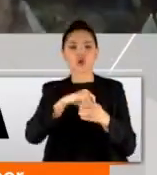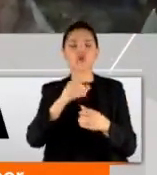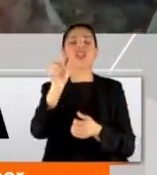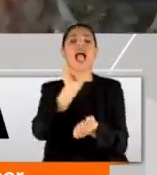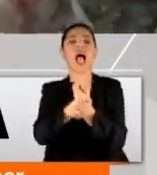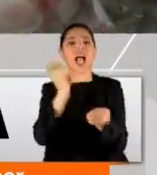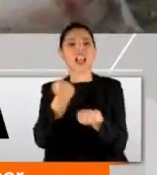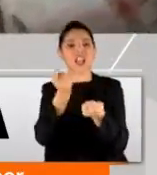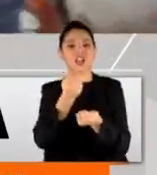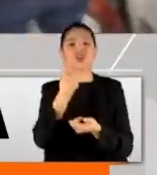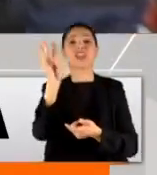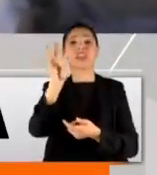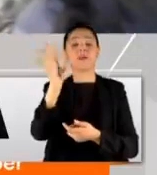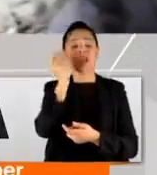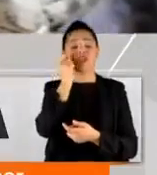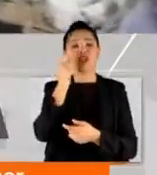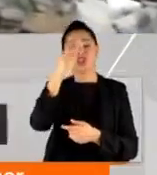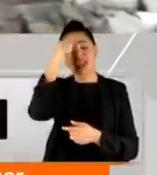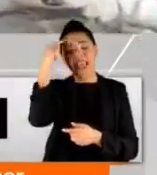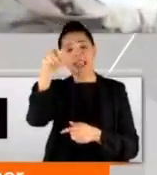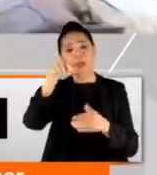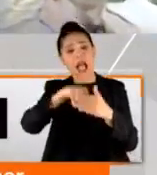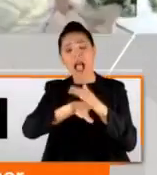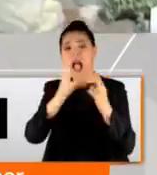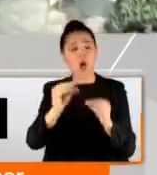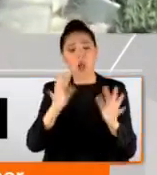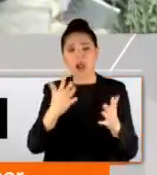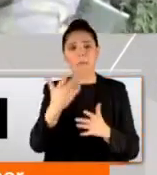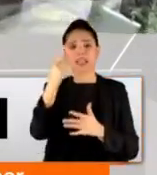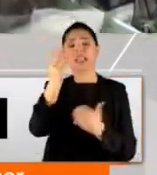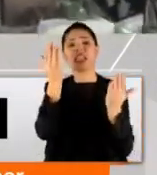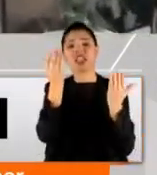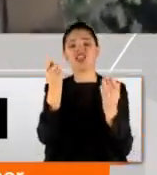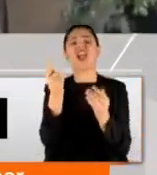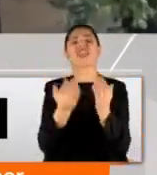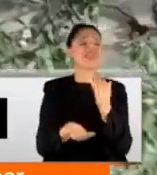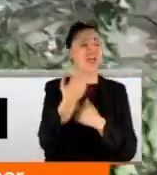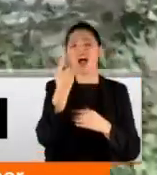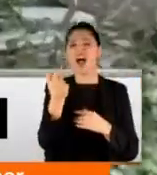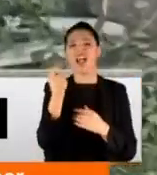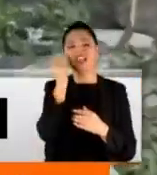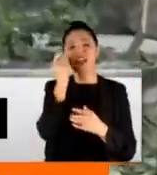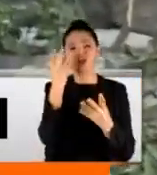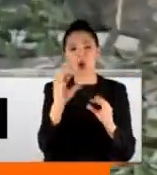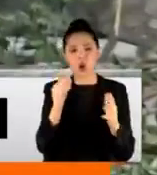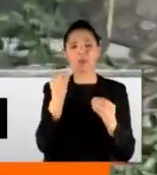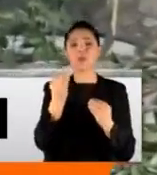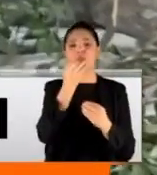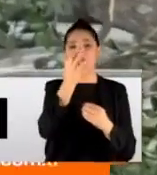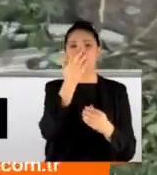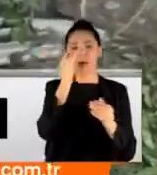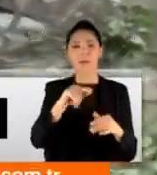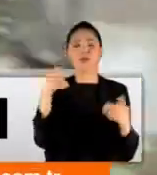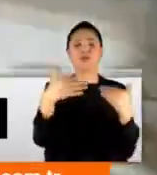işteydi. 45 kişinin olduğu ihtimali var enkazın altında ama inşallah daha az kişi vardır ve daha güzel haberler alırız. Evet. Bu